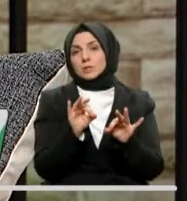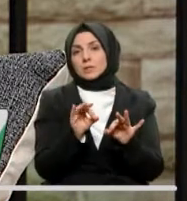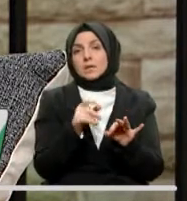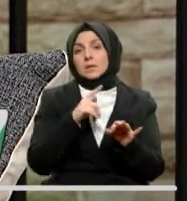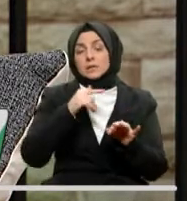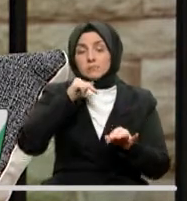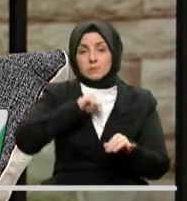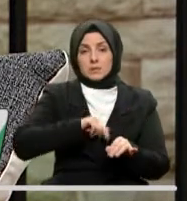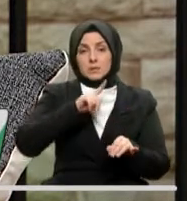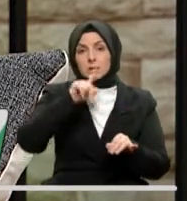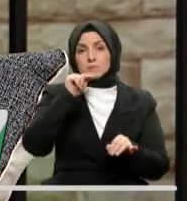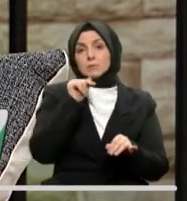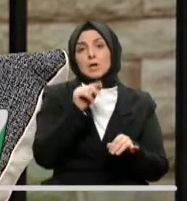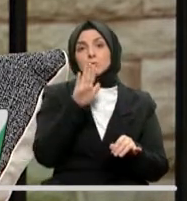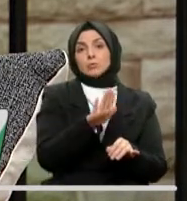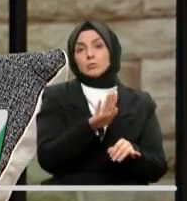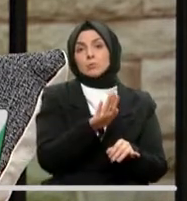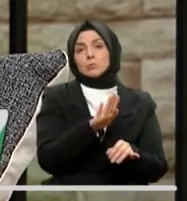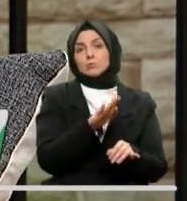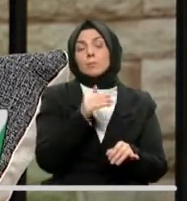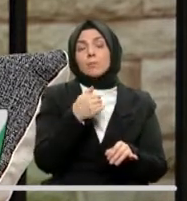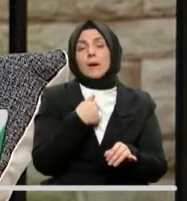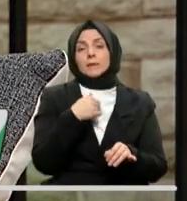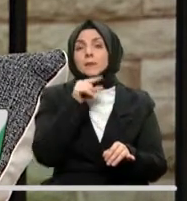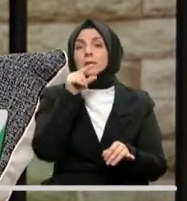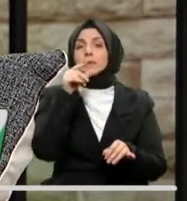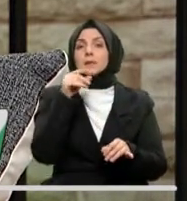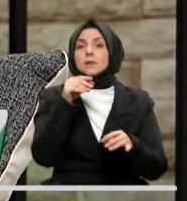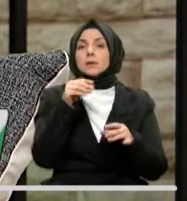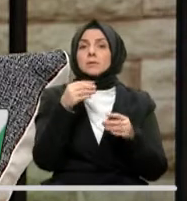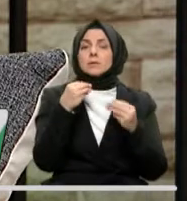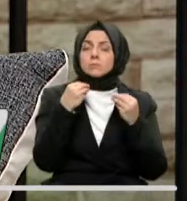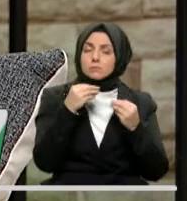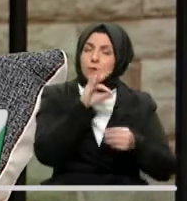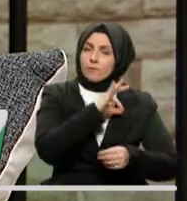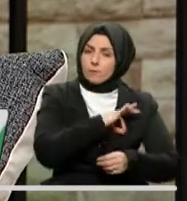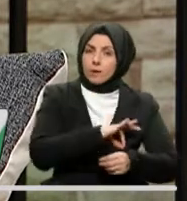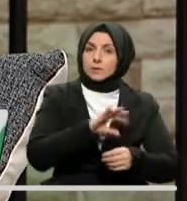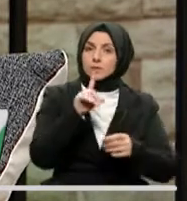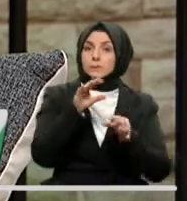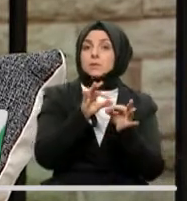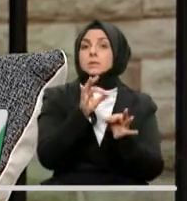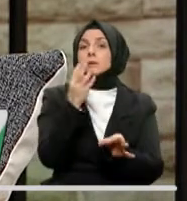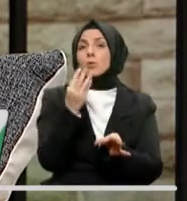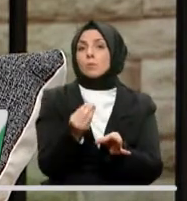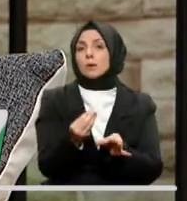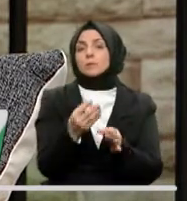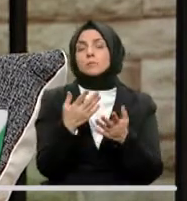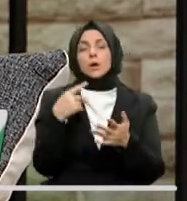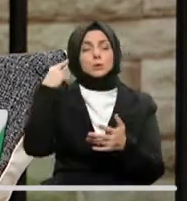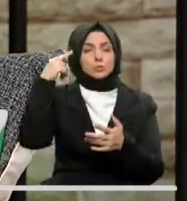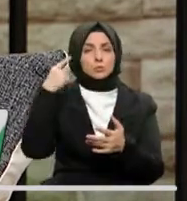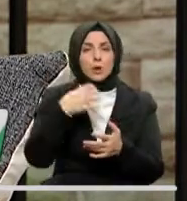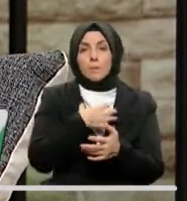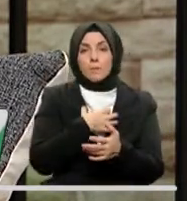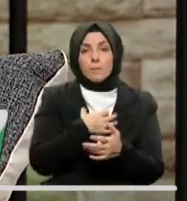dönüş ya sen beceriksizsin diyen bir iş sese ona becerikli olduğumuz şeyleri kanıtlayacağım İşte bu kanıtlaması dediğim gibi oturup düşüneceğiz ya Ben